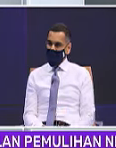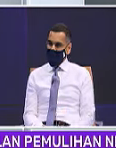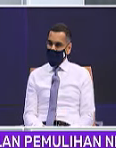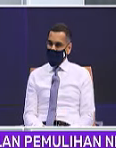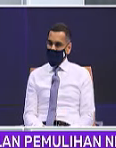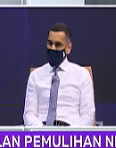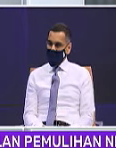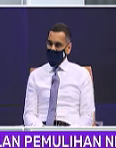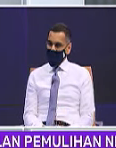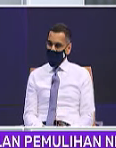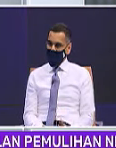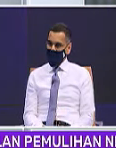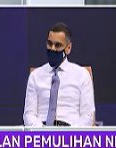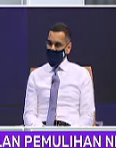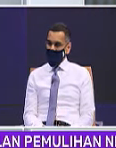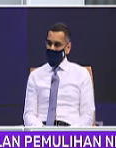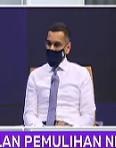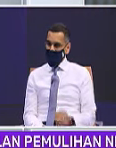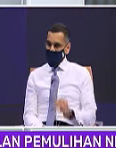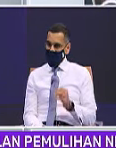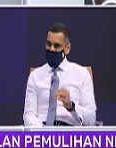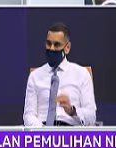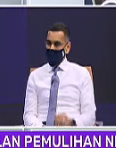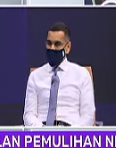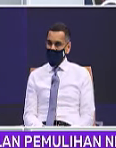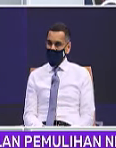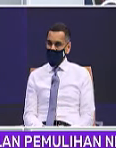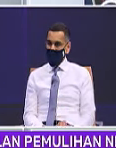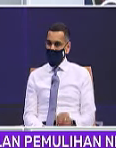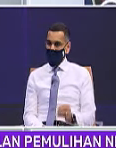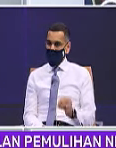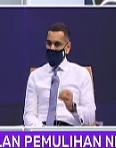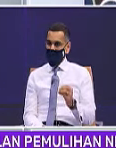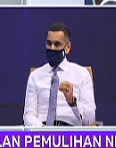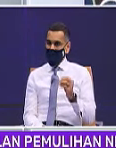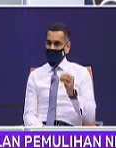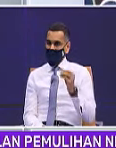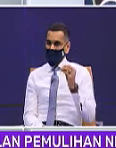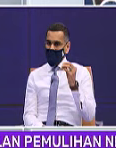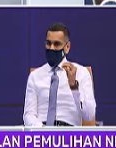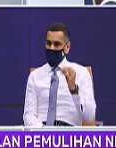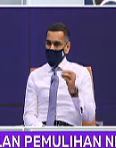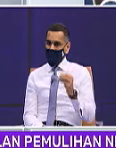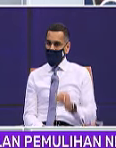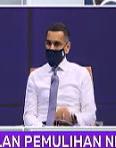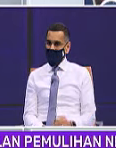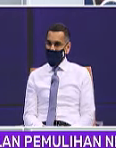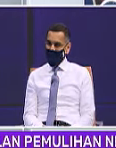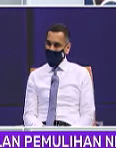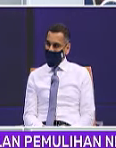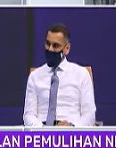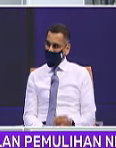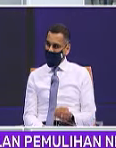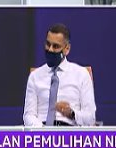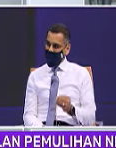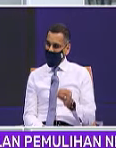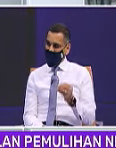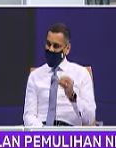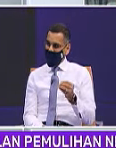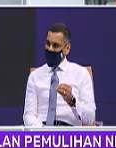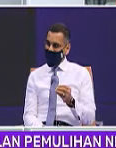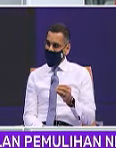dan pesu juga telah berjaya bukan hanya melihat kepada skop-skop keselamatan